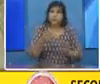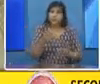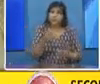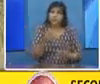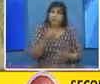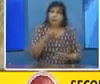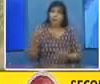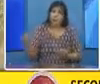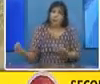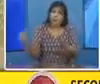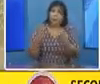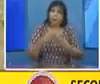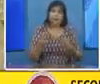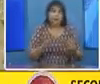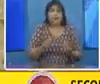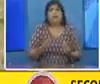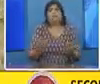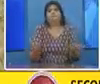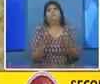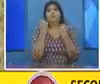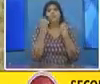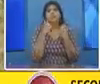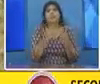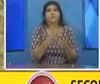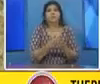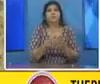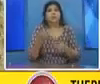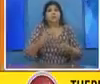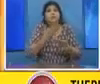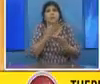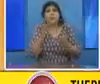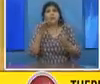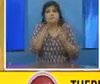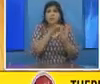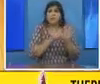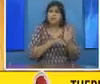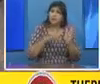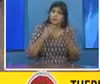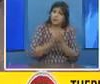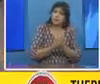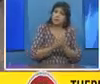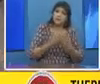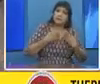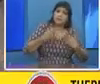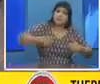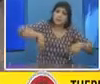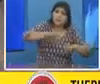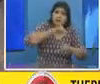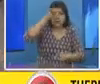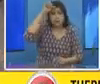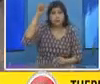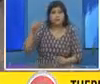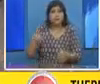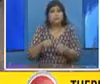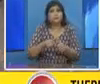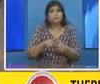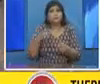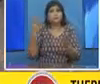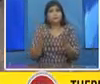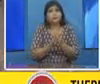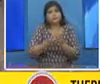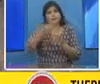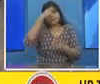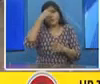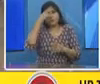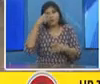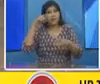मिलना भी सुनिश्चित हुआ है। ऐसे अनेक क्षेत्र हैं जहां हमारा देश इन सब